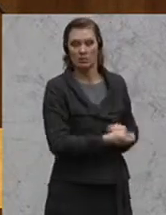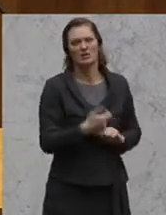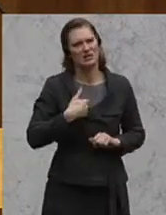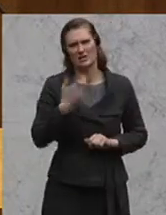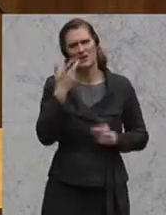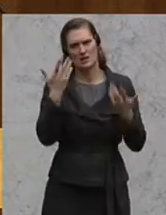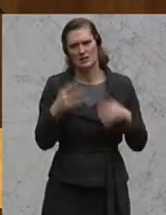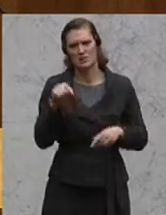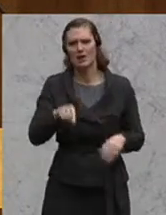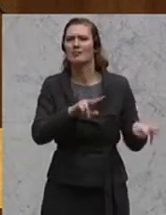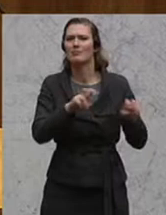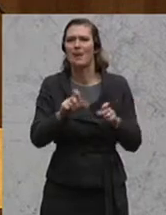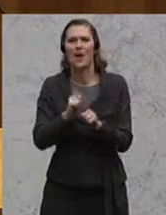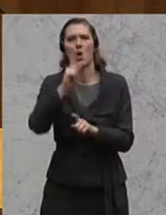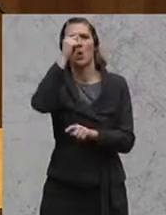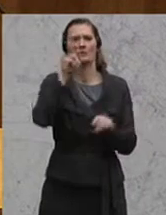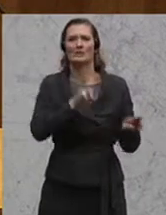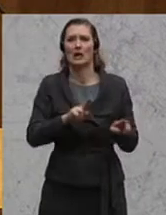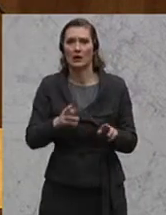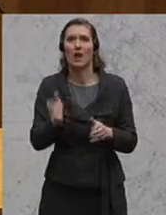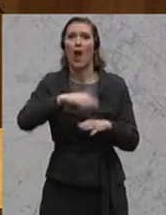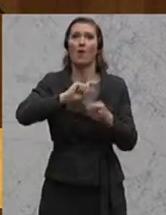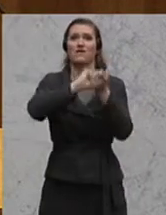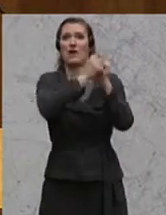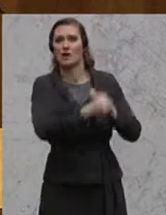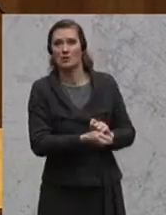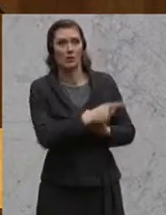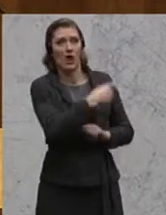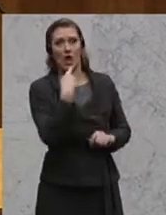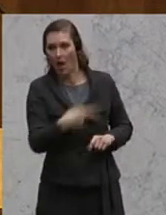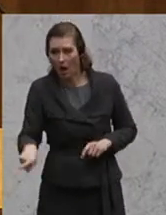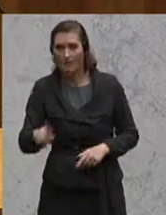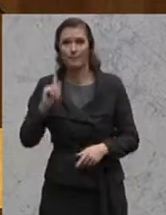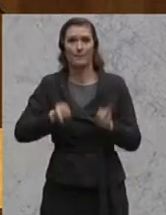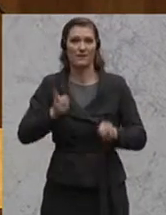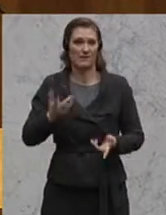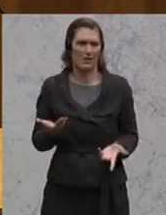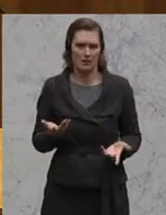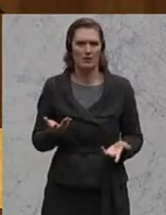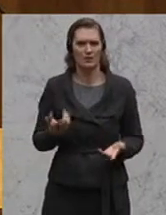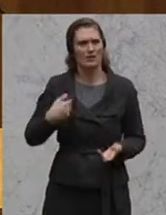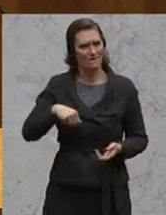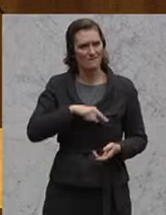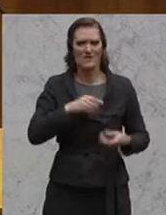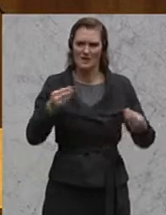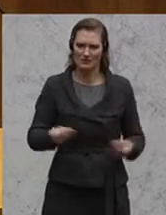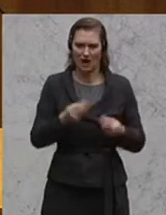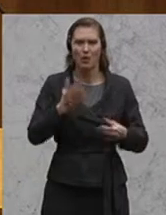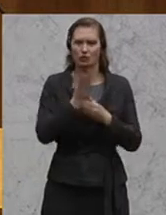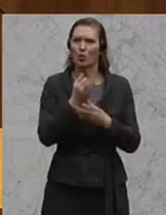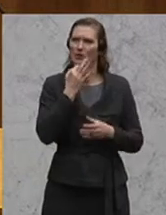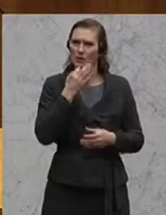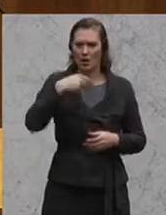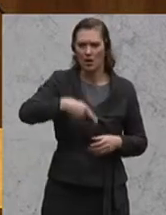zu dieser Thematik von Höchstgerichten gestaltet werden, die uns die Marschroute zu diesen Themen vorgeben. Wir haben die Sache PID